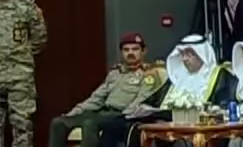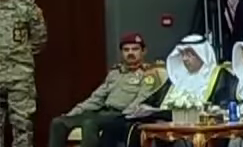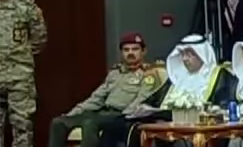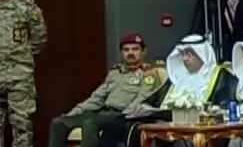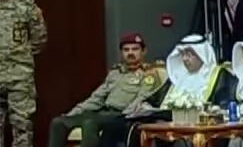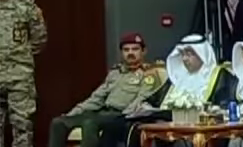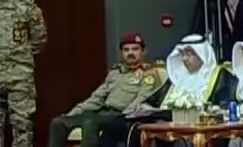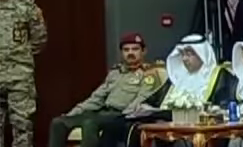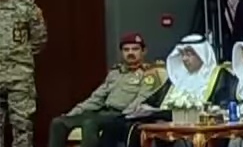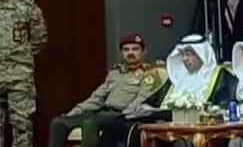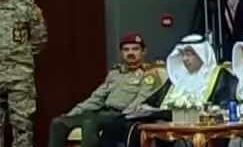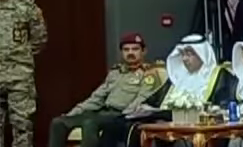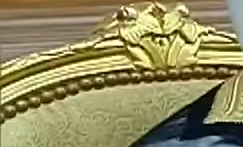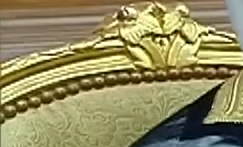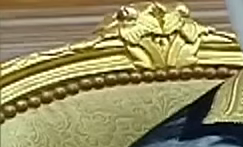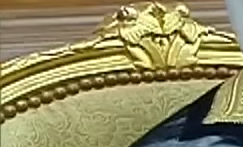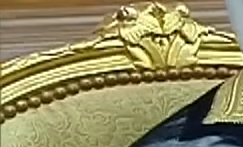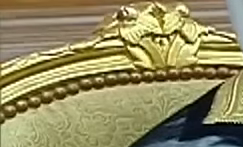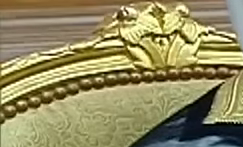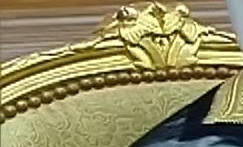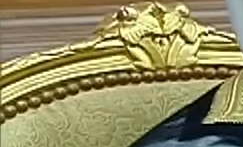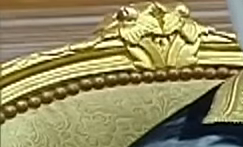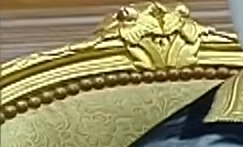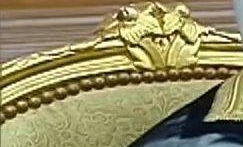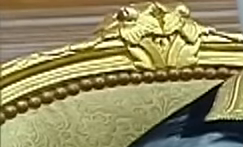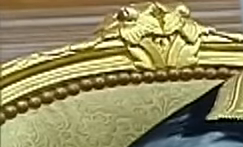القائمين على النادي